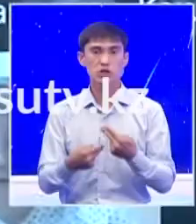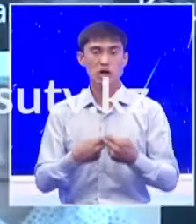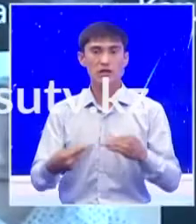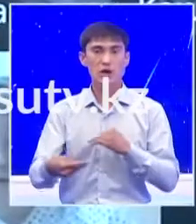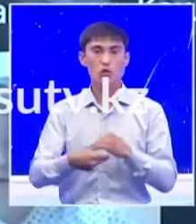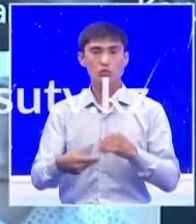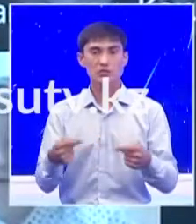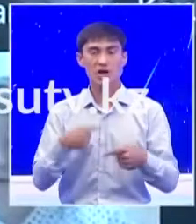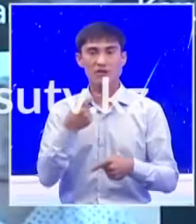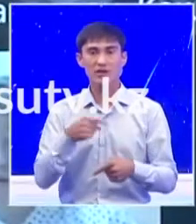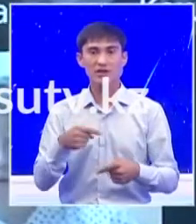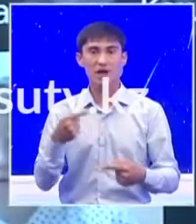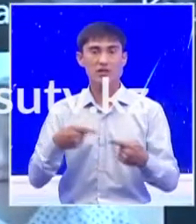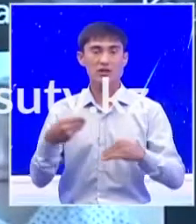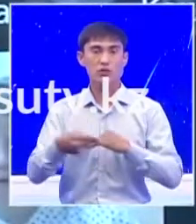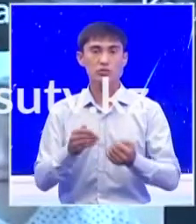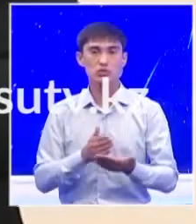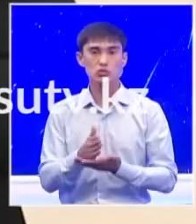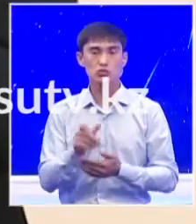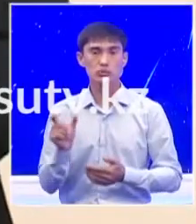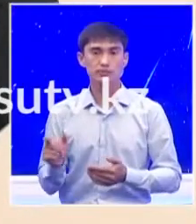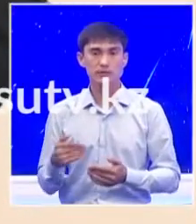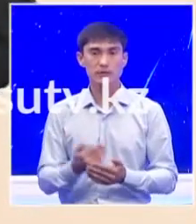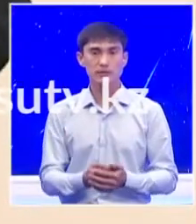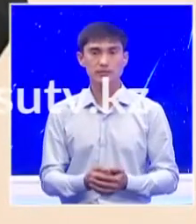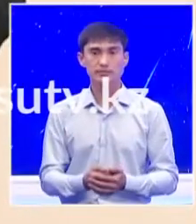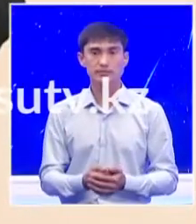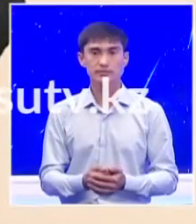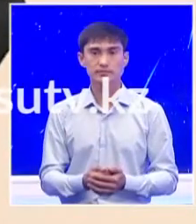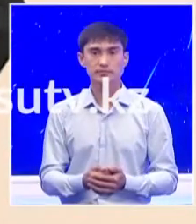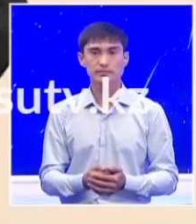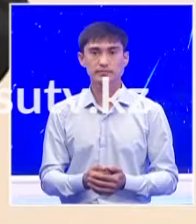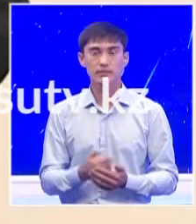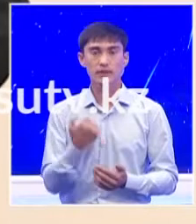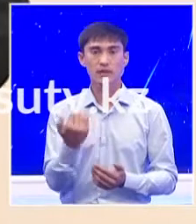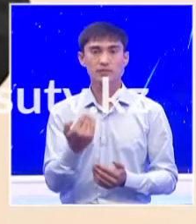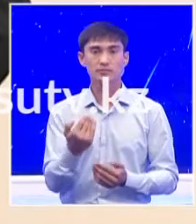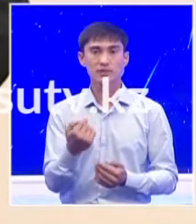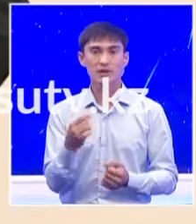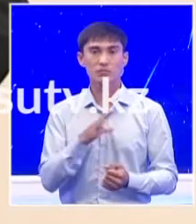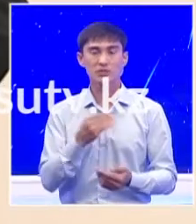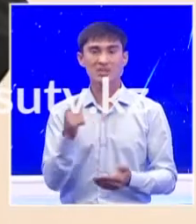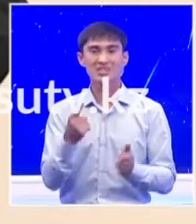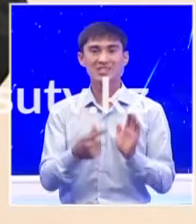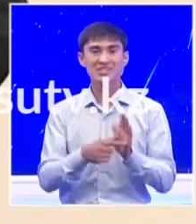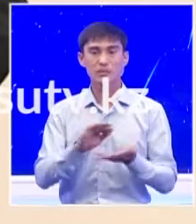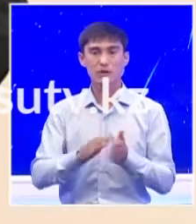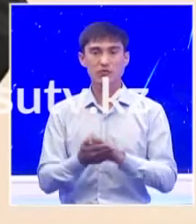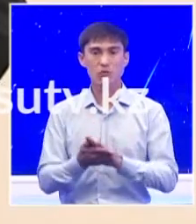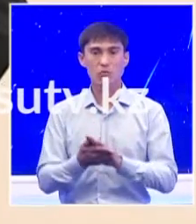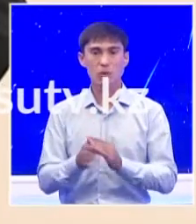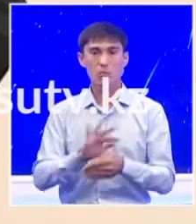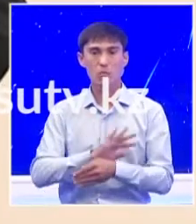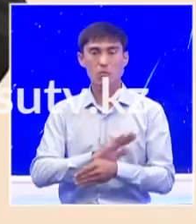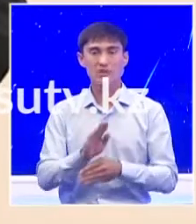говорят представители антикоррупционной службы. По Саркандскому району отдел образования в текущем году заключил 7 договоров по модернизации